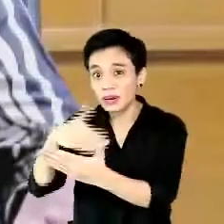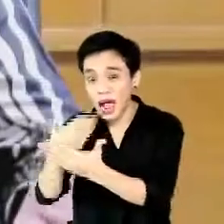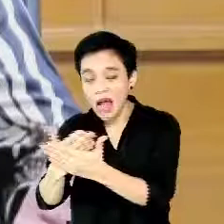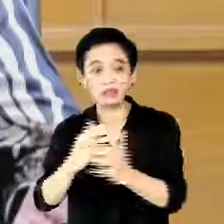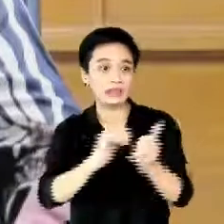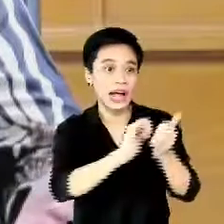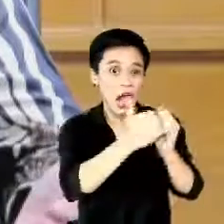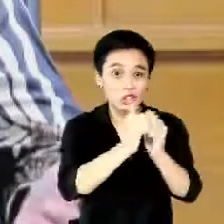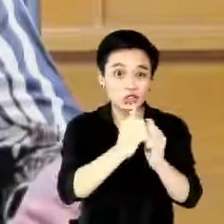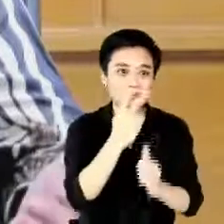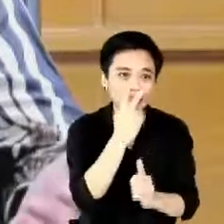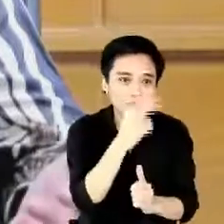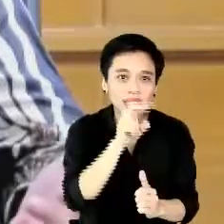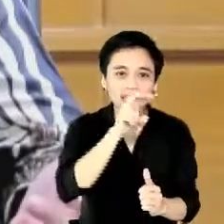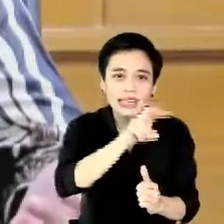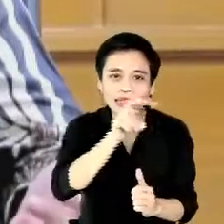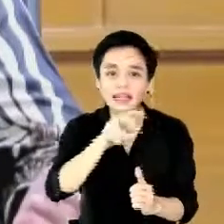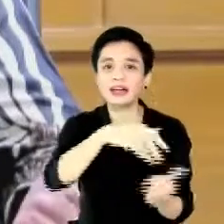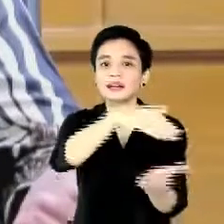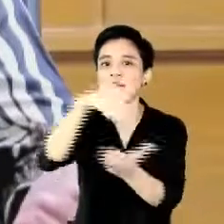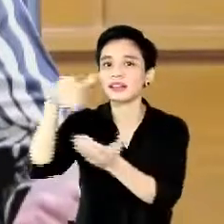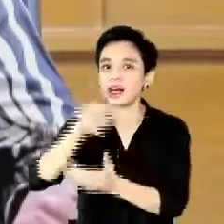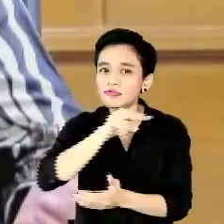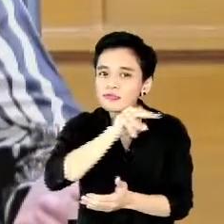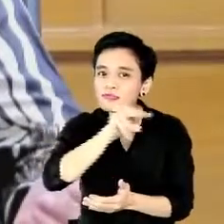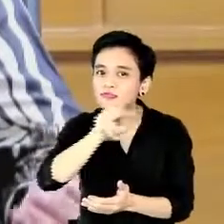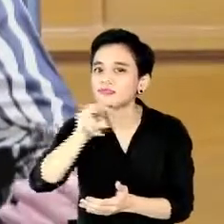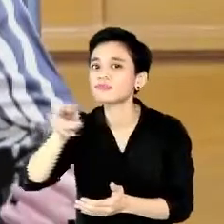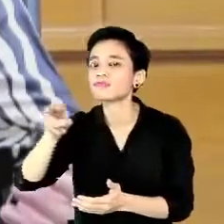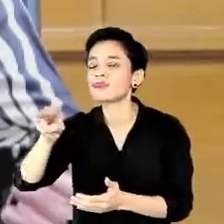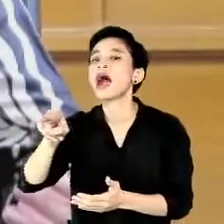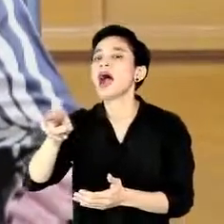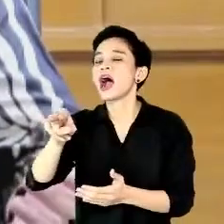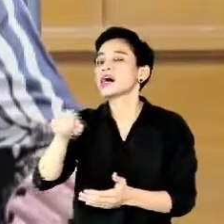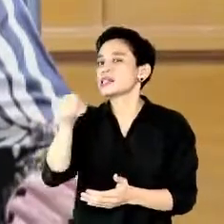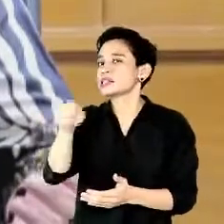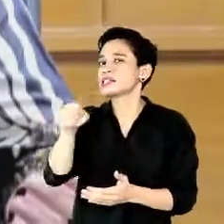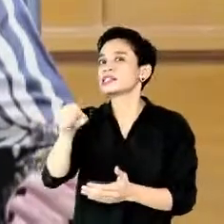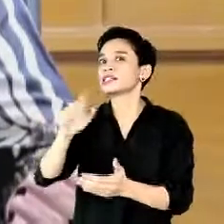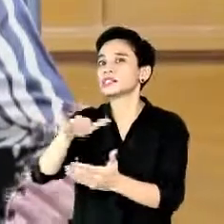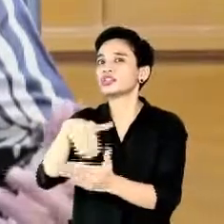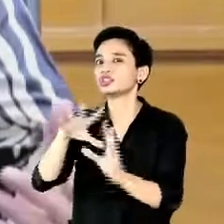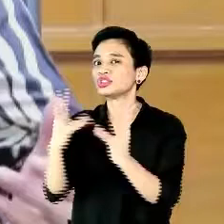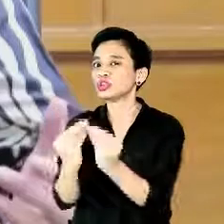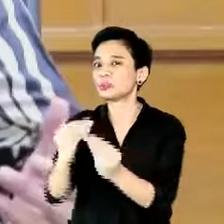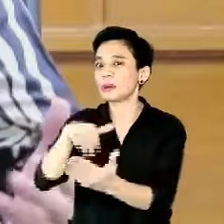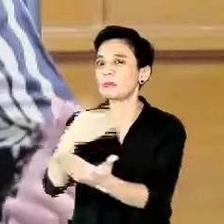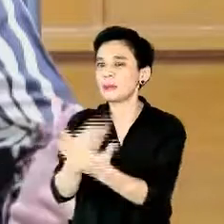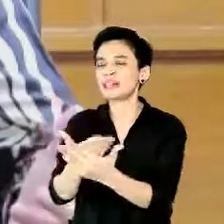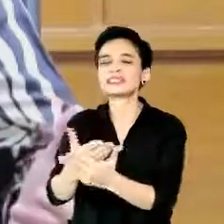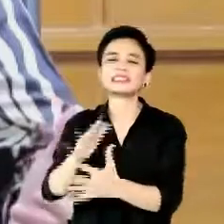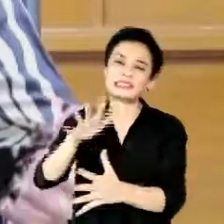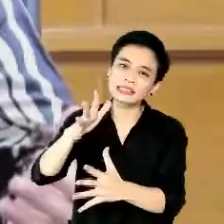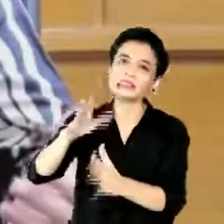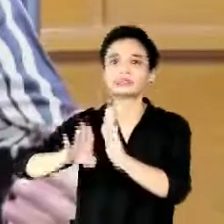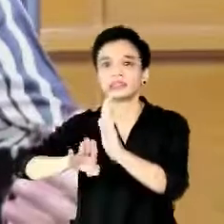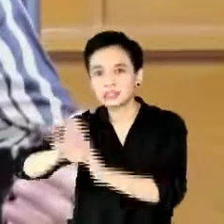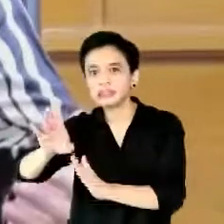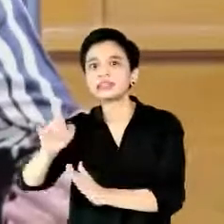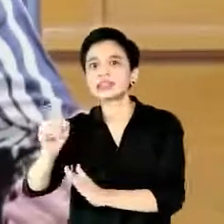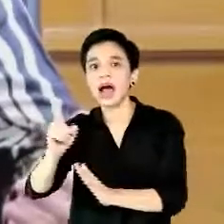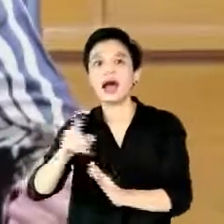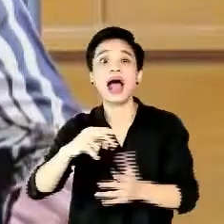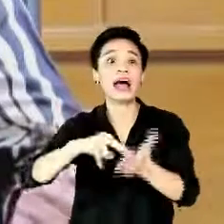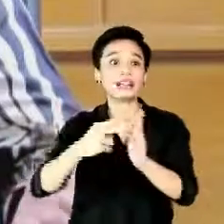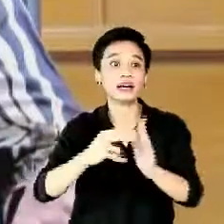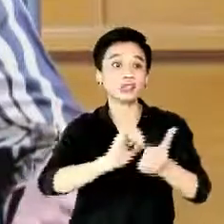kasus ya kalau memang tentunya ke angka kematian relatif meningkat apabila kasus